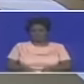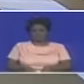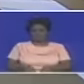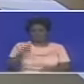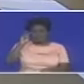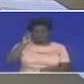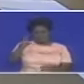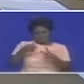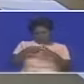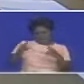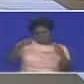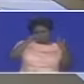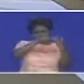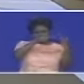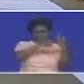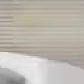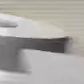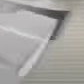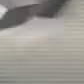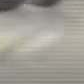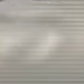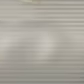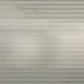tuanze na vidokezo.